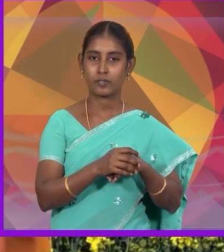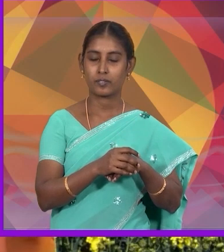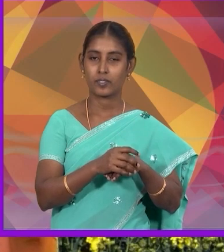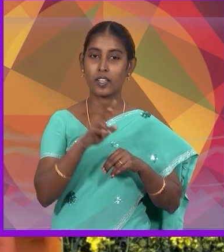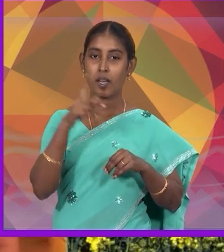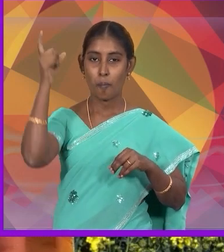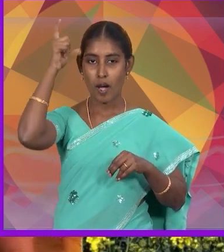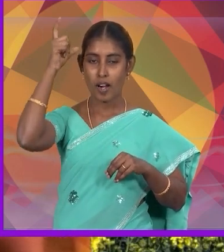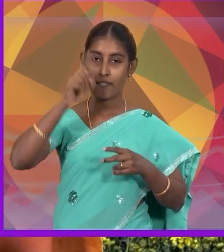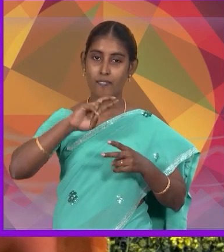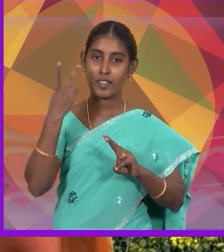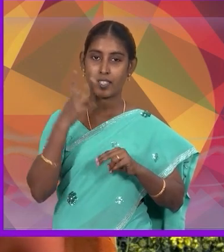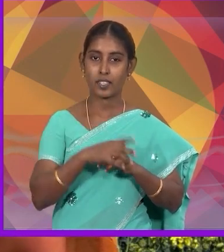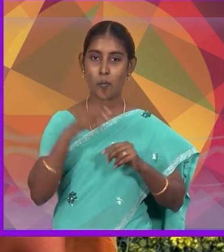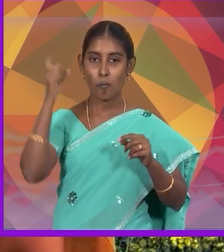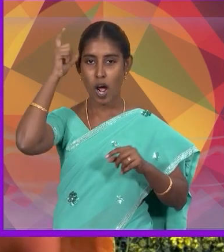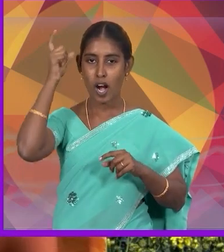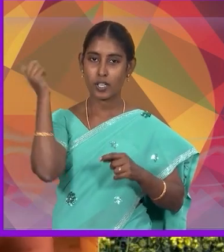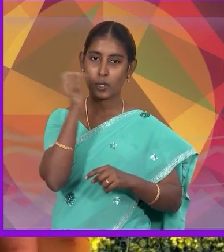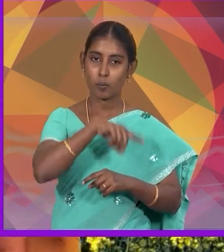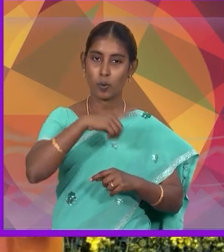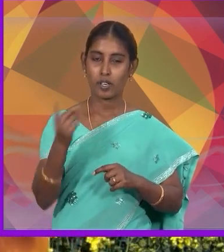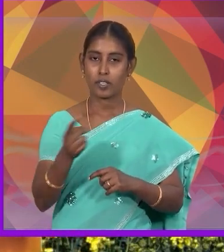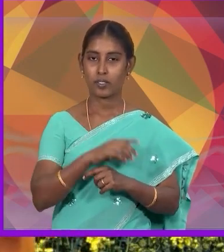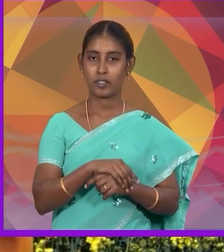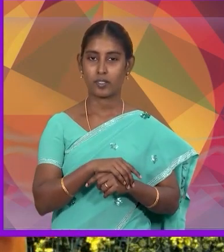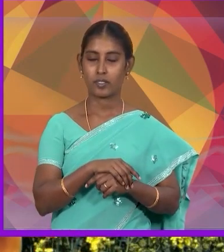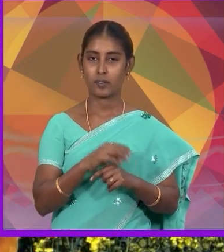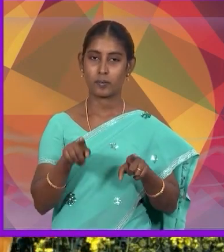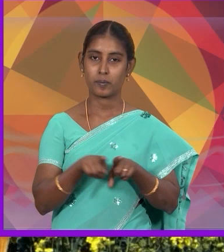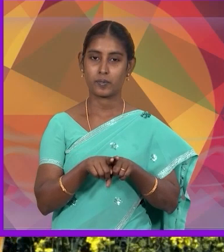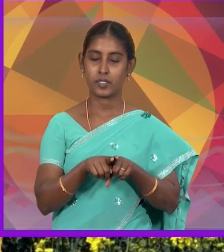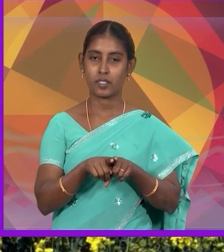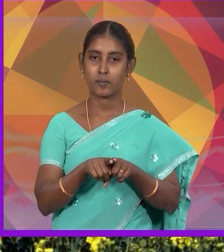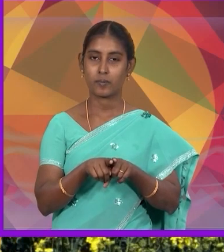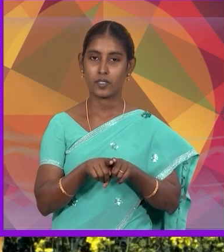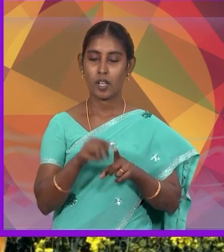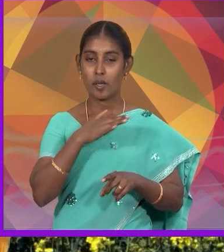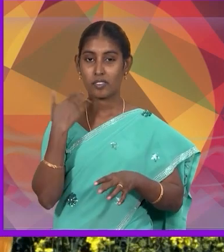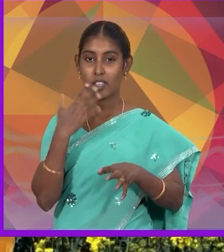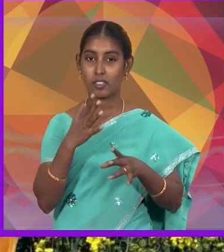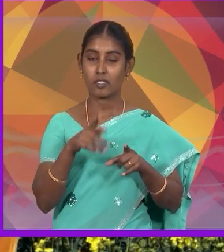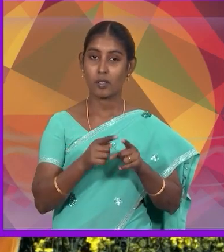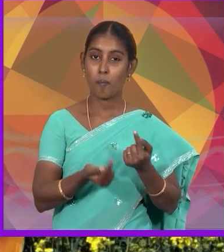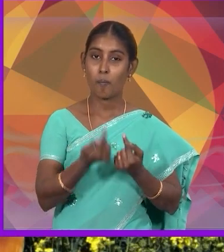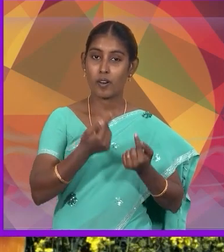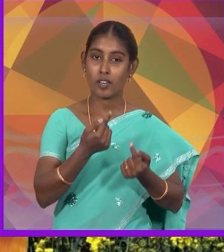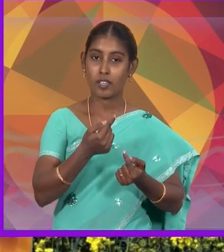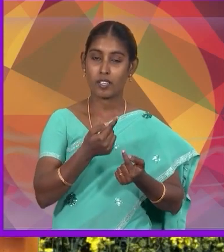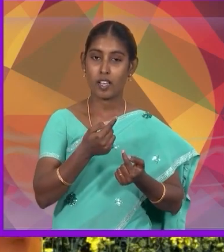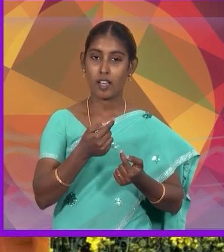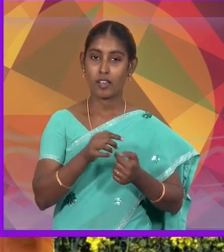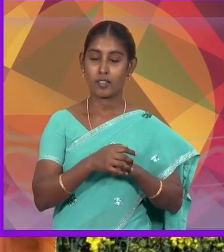இன்னொரு நாட்டுப்புற பாடல்ல, மாடு கட்டி போரடித்தால் மாலாது என்று மாலாது சென்னல் என்று ஆணை